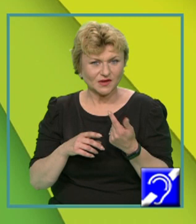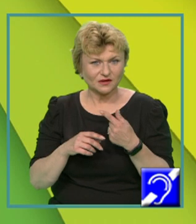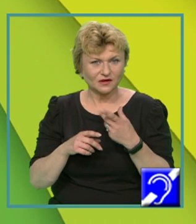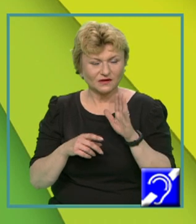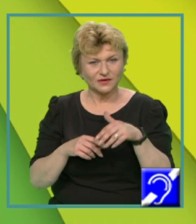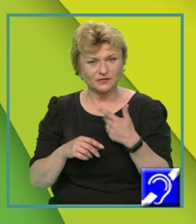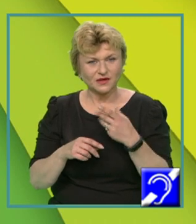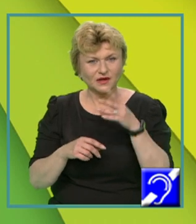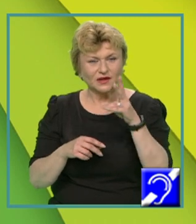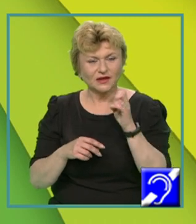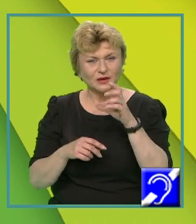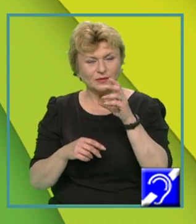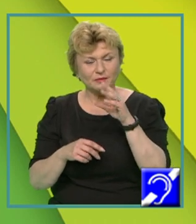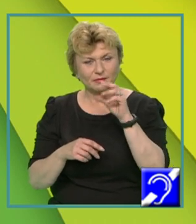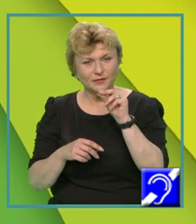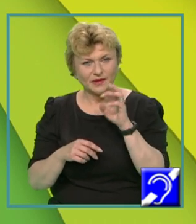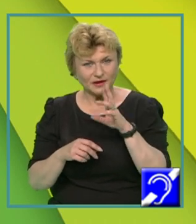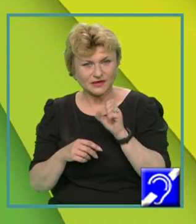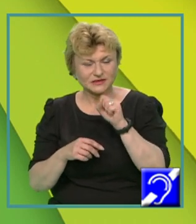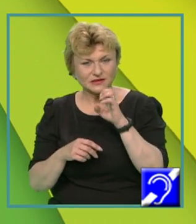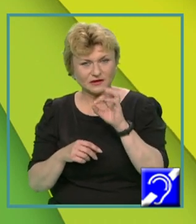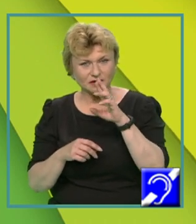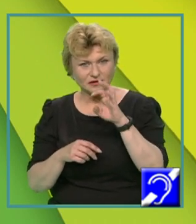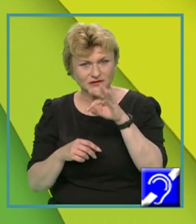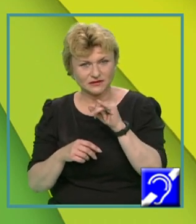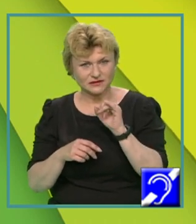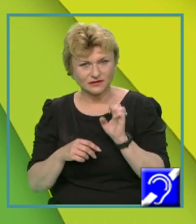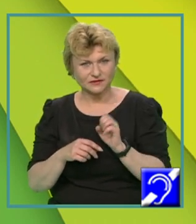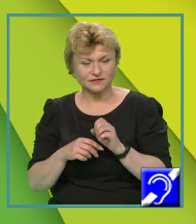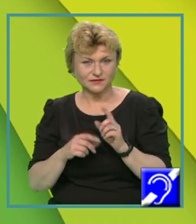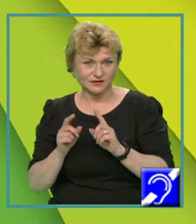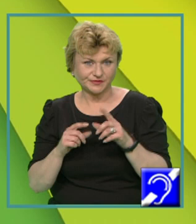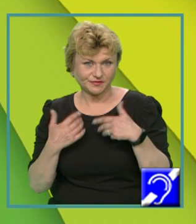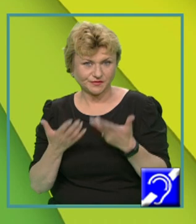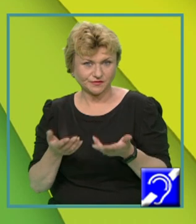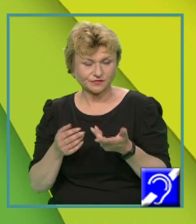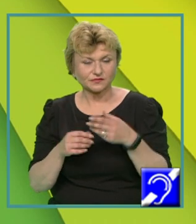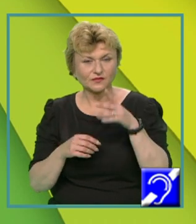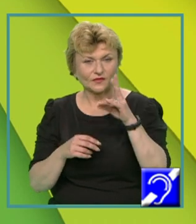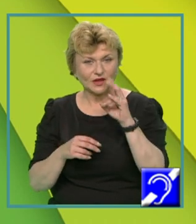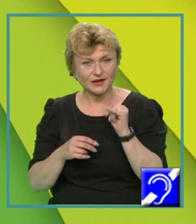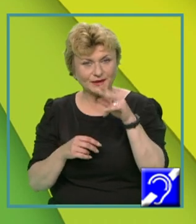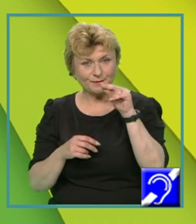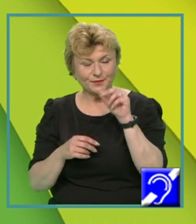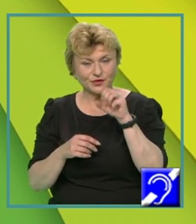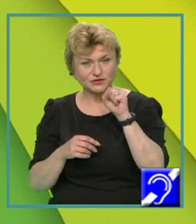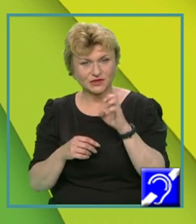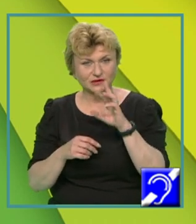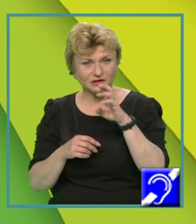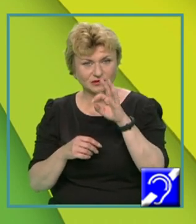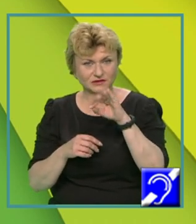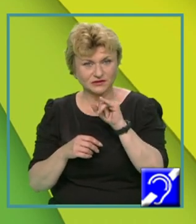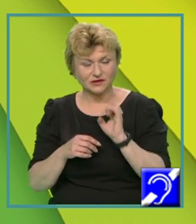o hipersecreție a tiroidei. Dacă la mixedem aveam hiposecreție, la Basedow Graves avem